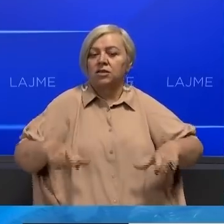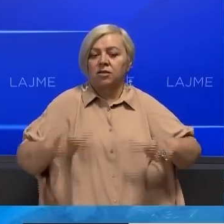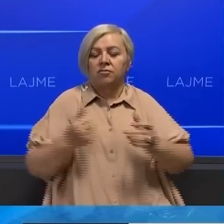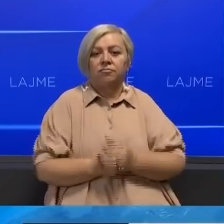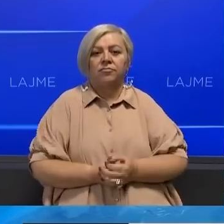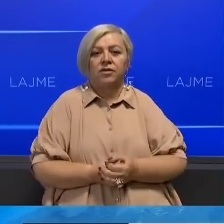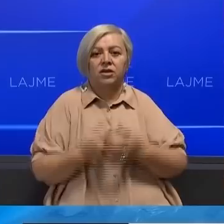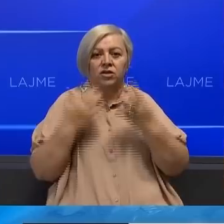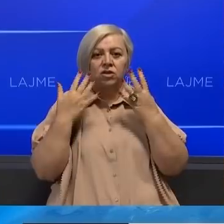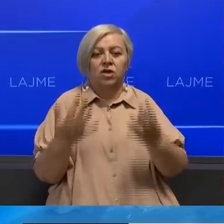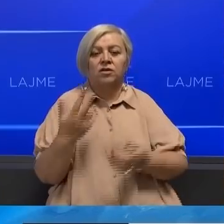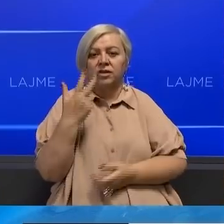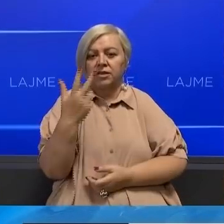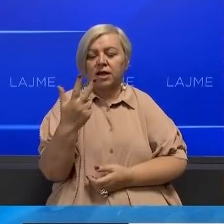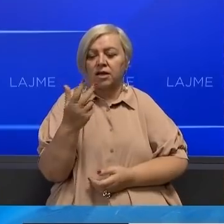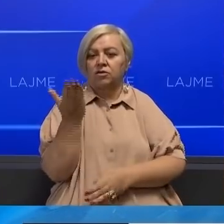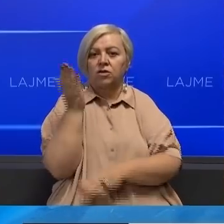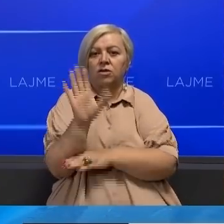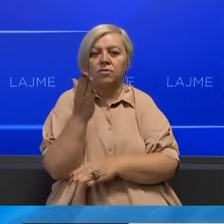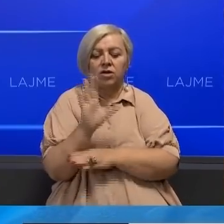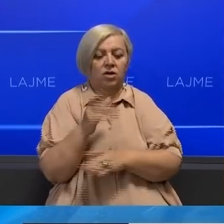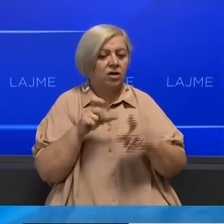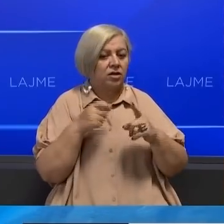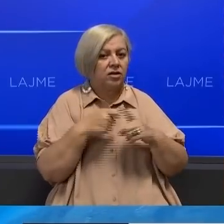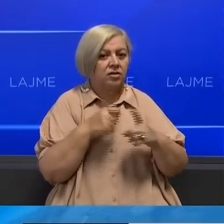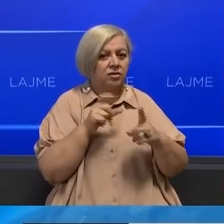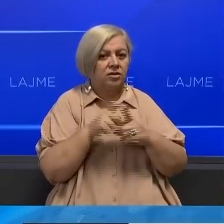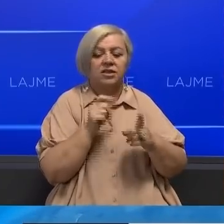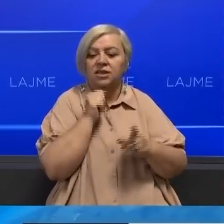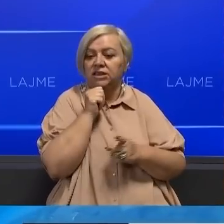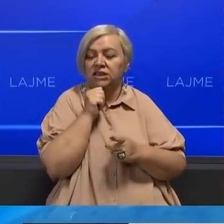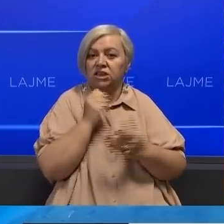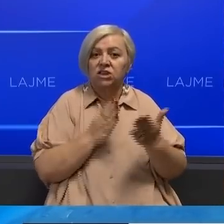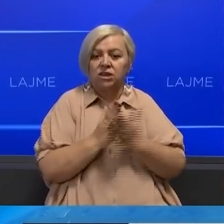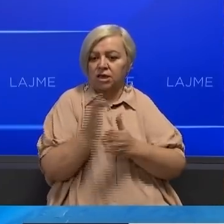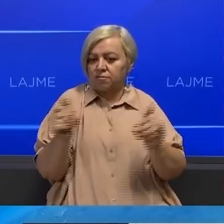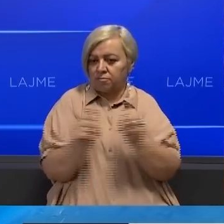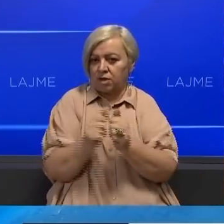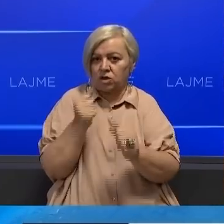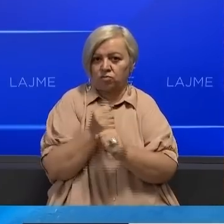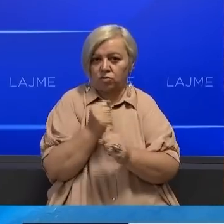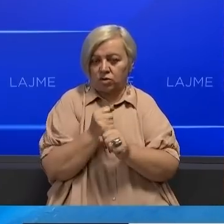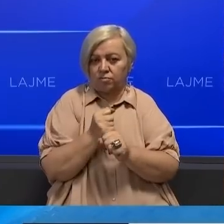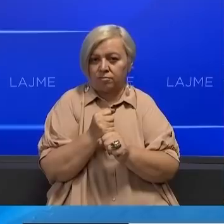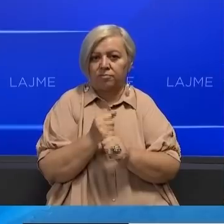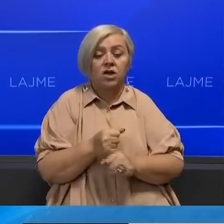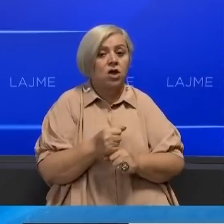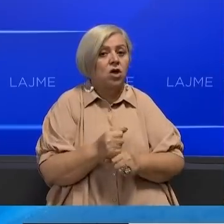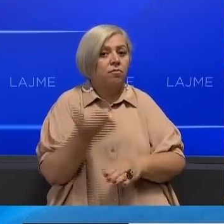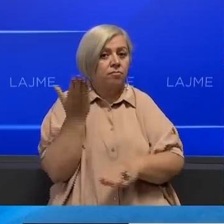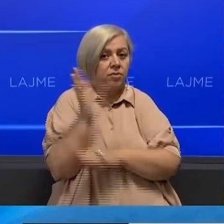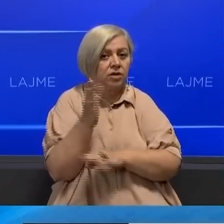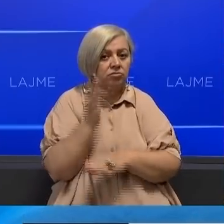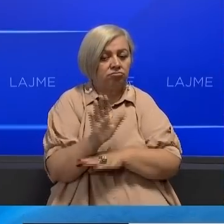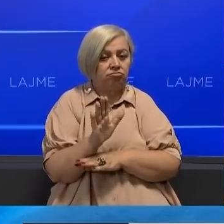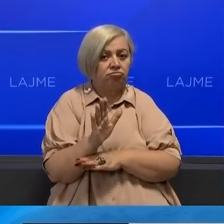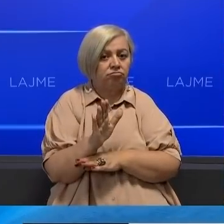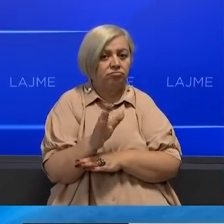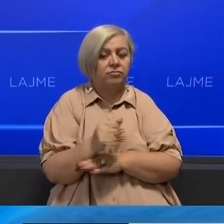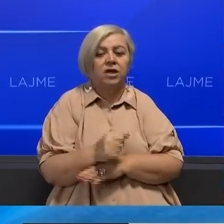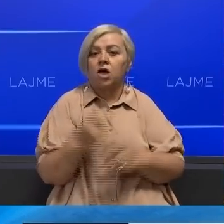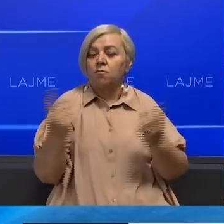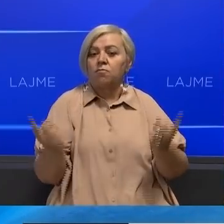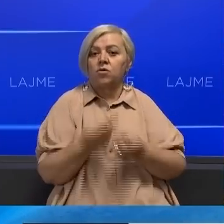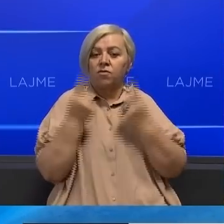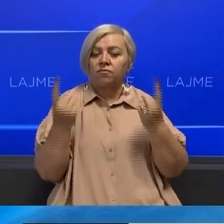ishin 93 deputet. KDI konsideron se një qasje bashkëpunuese mes shumicës parlamentare dhe opozitës e